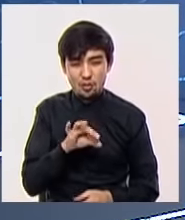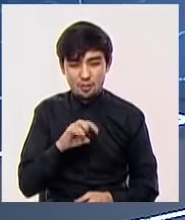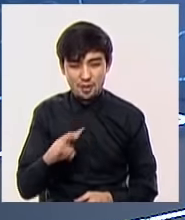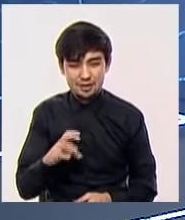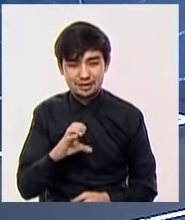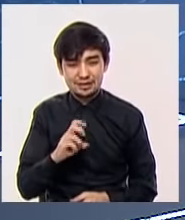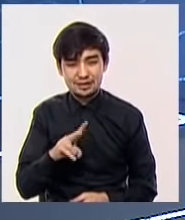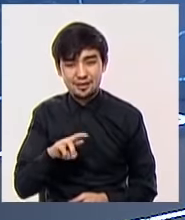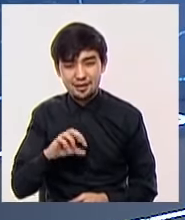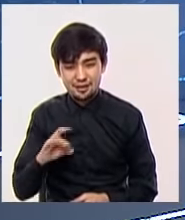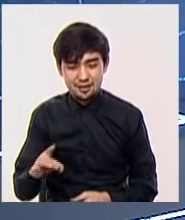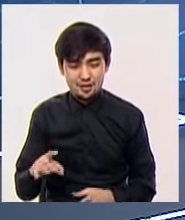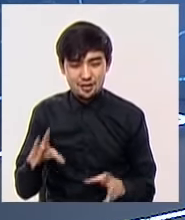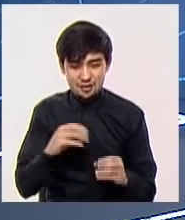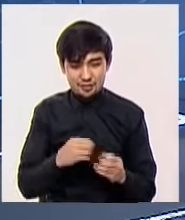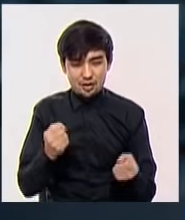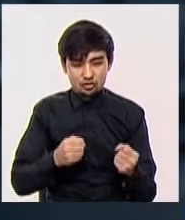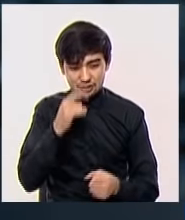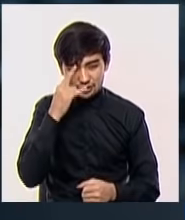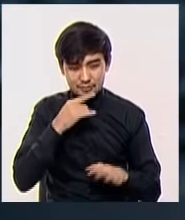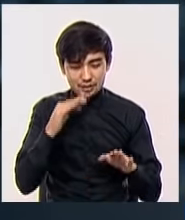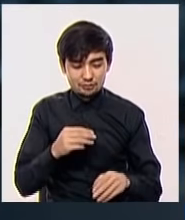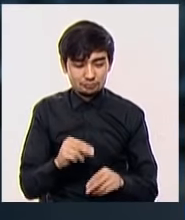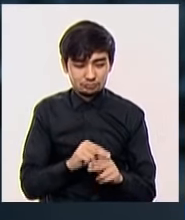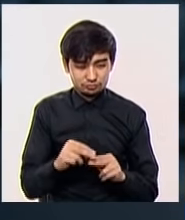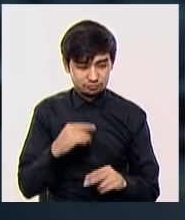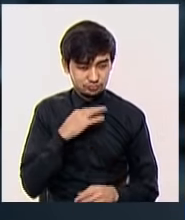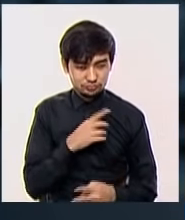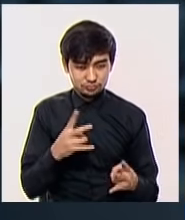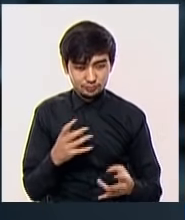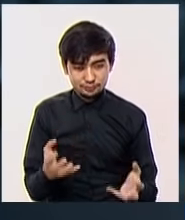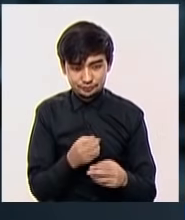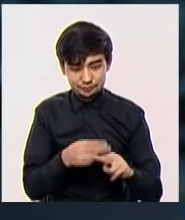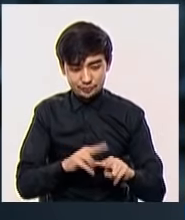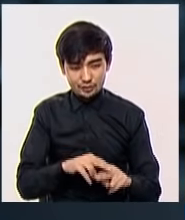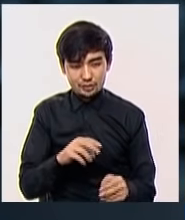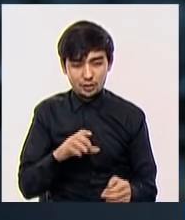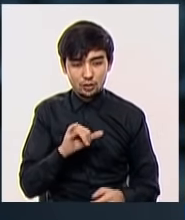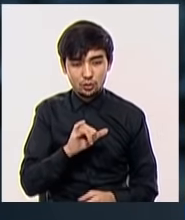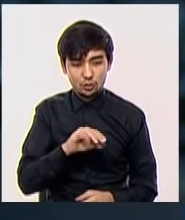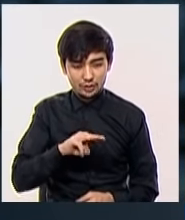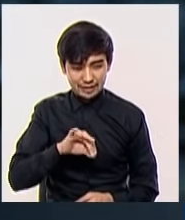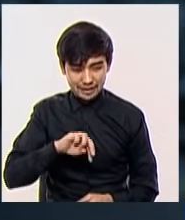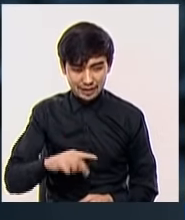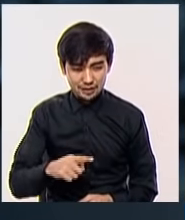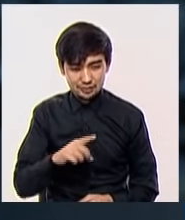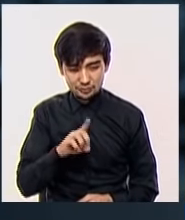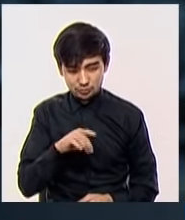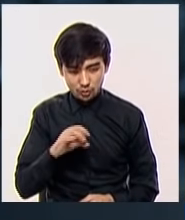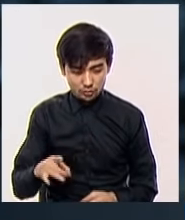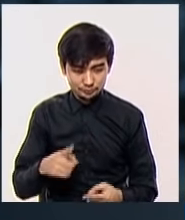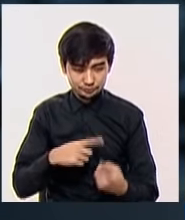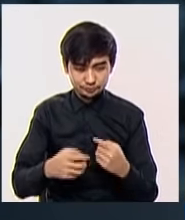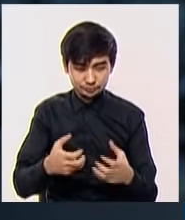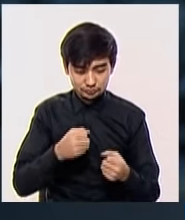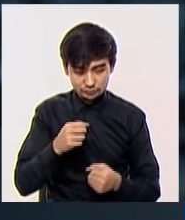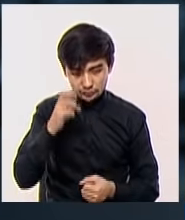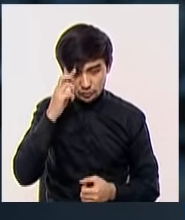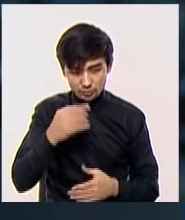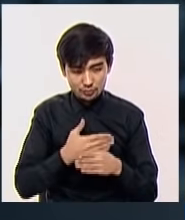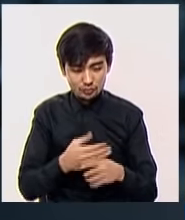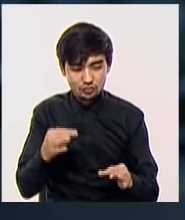поддержки отечественного автопрома о том что производителям который платит утиль сбор он возвращается виде гос поддержки и размер новых